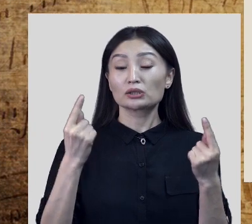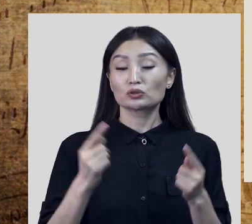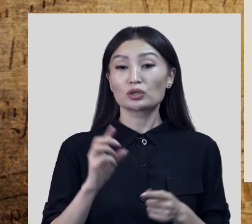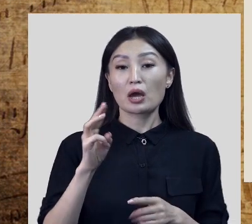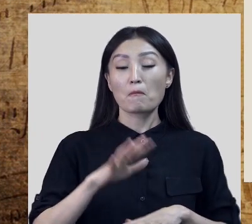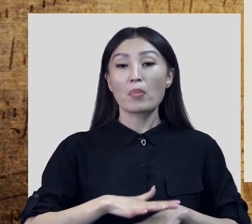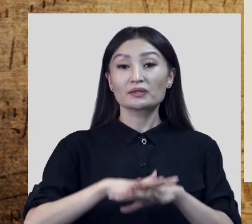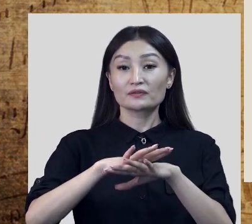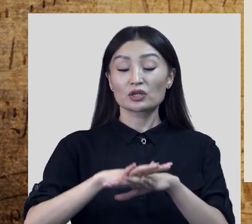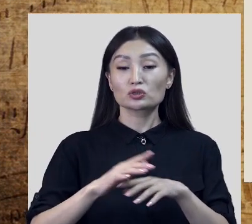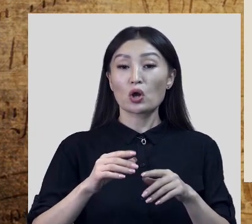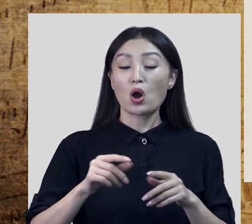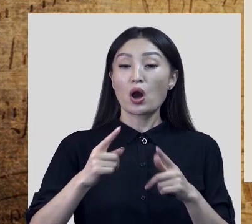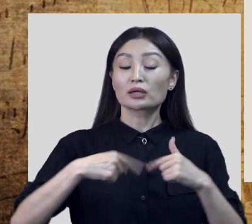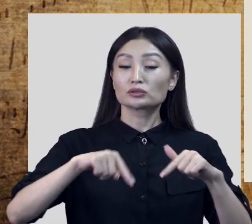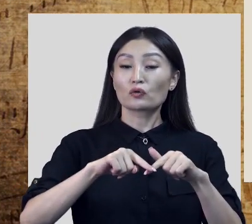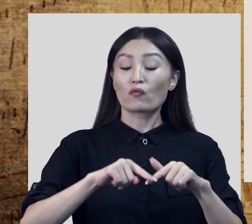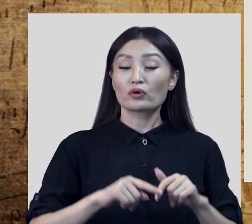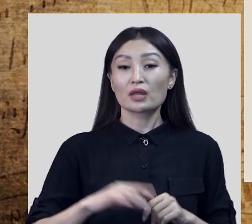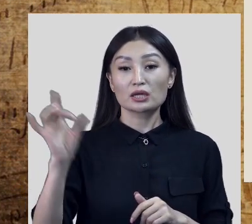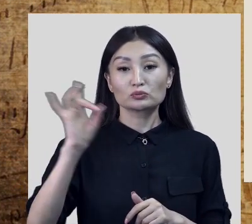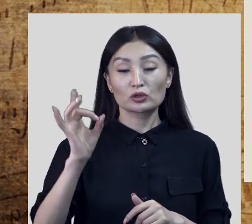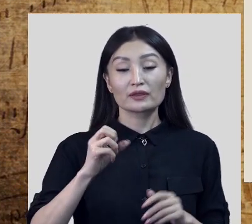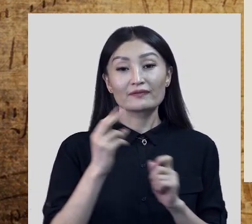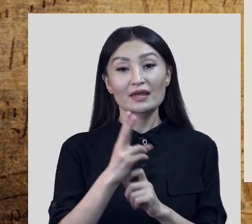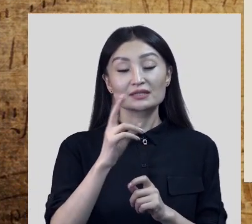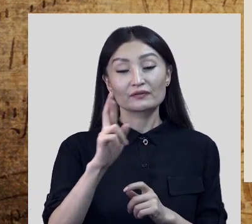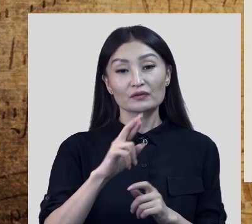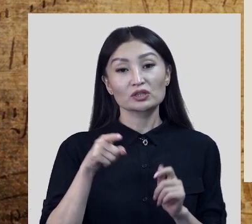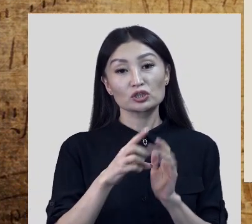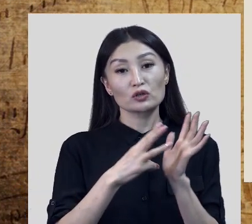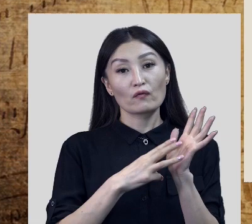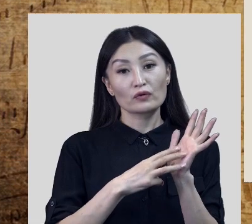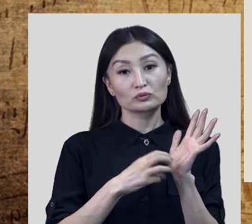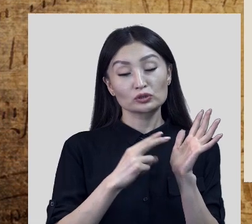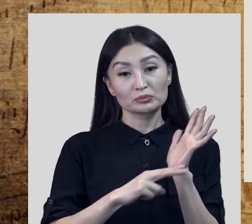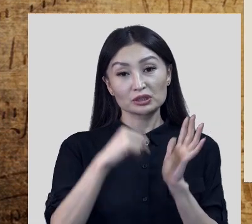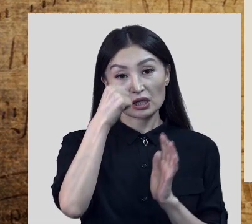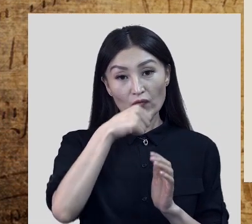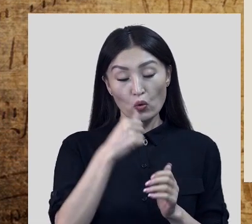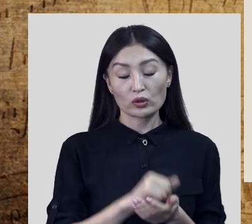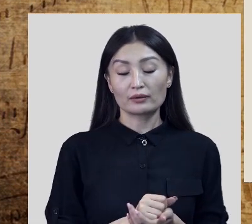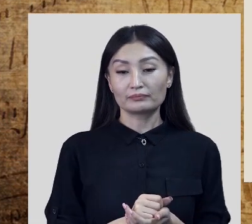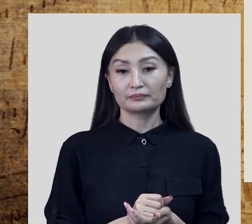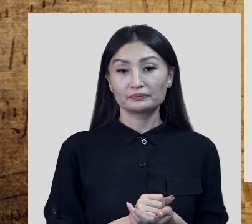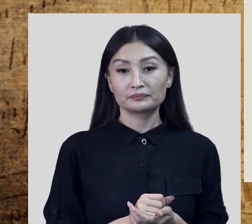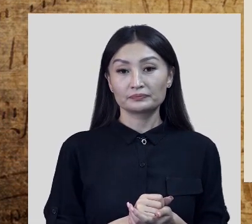манифестация устроены республиканцами 12 января 1870 года